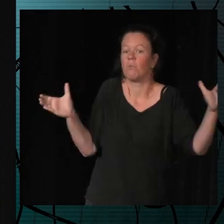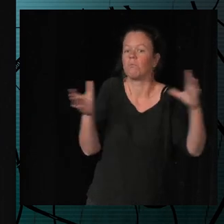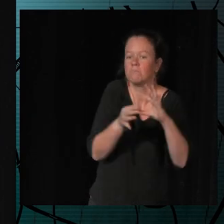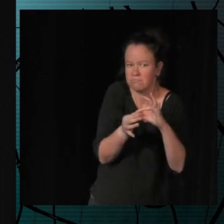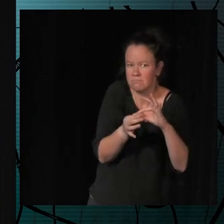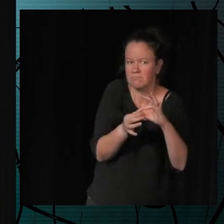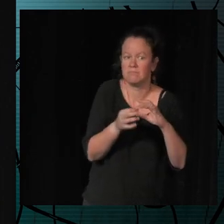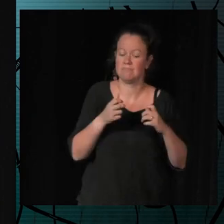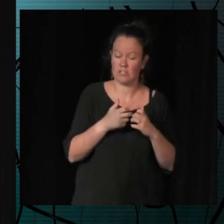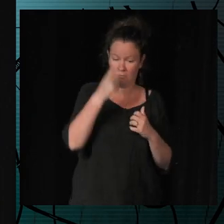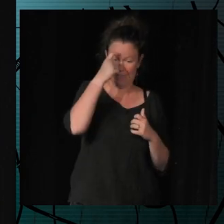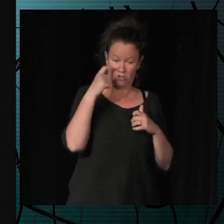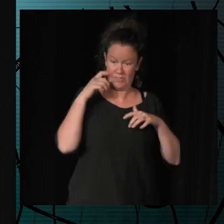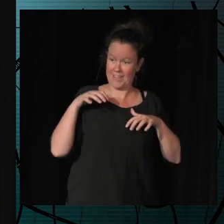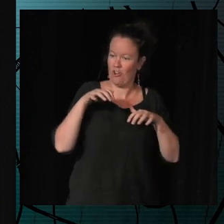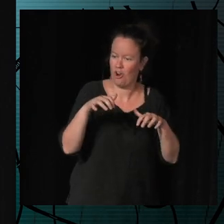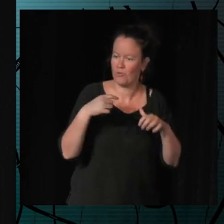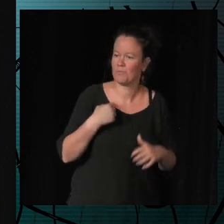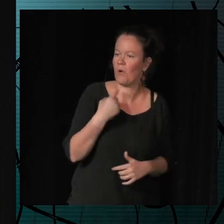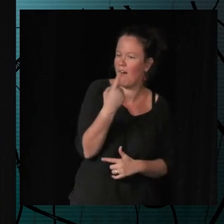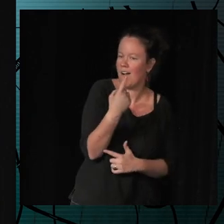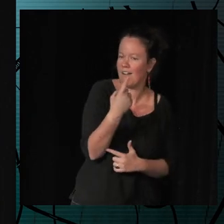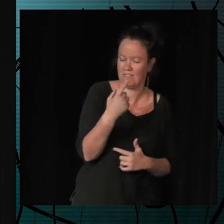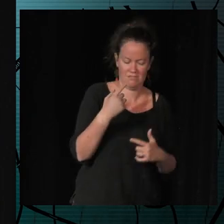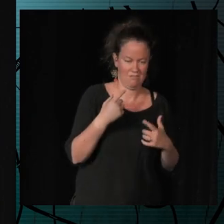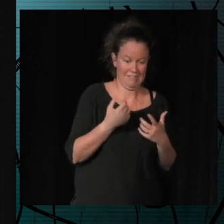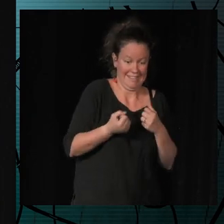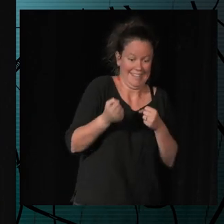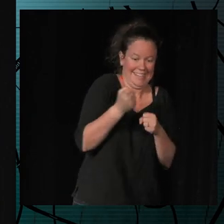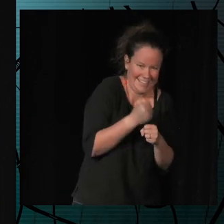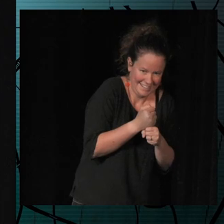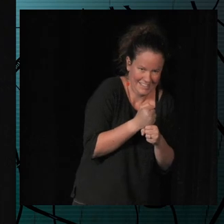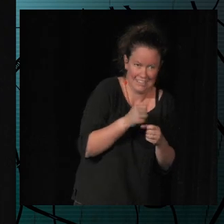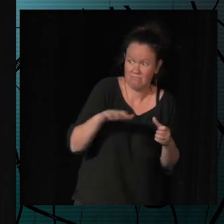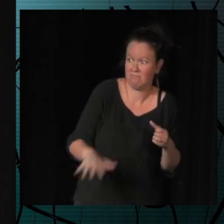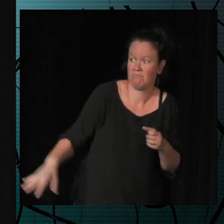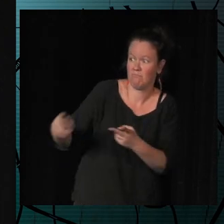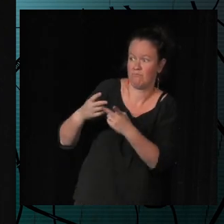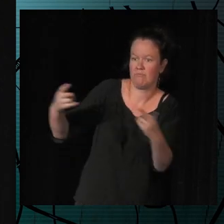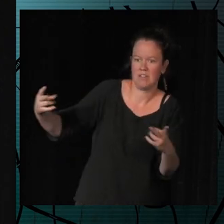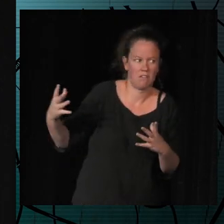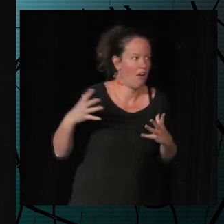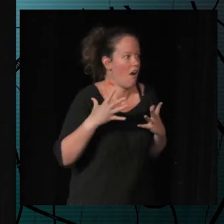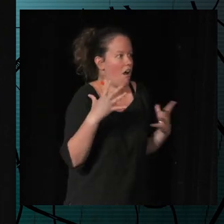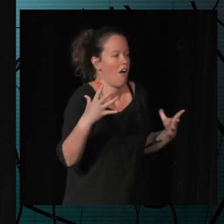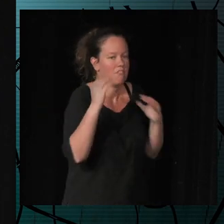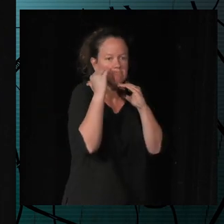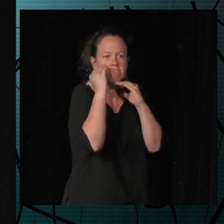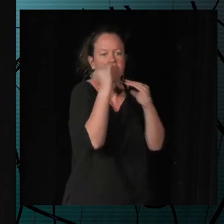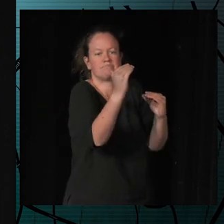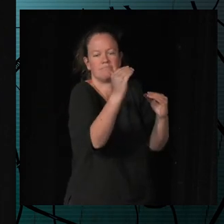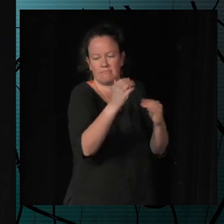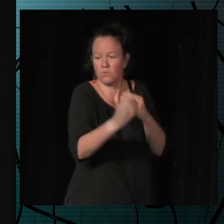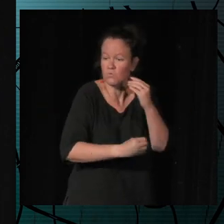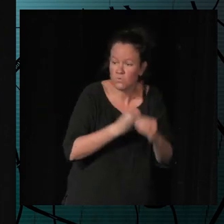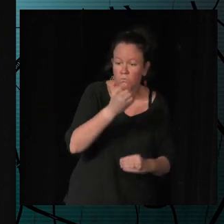donné Resident Evil 1 c'est ça c'est une réponse à une demande en tout cas le jeu crée un électrochoc à à ce moment donné c'estentil 2 c'est pareil c'est